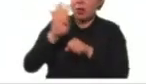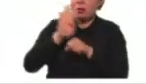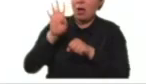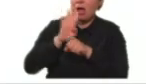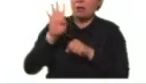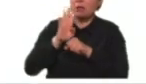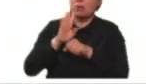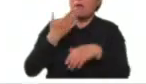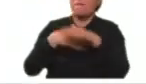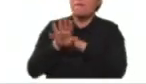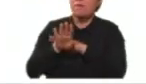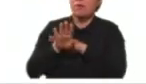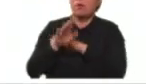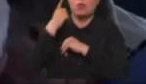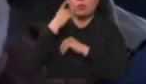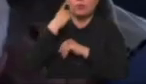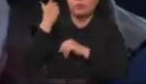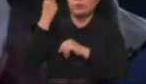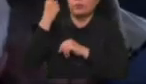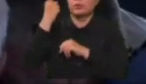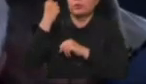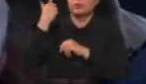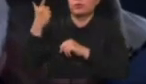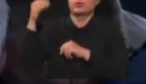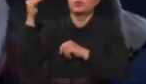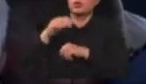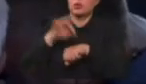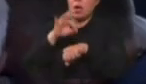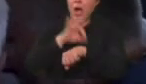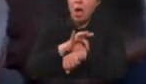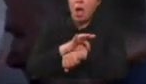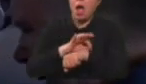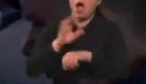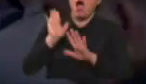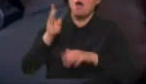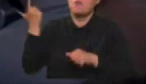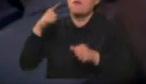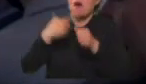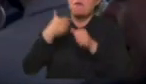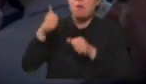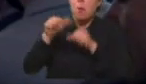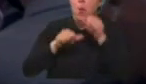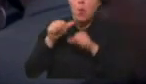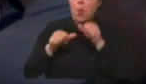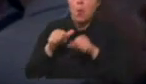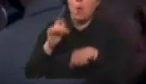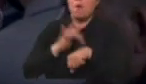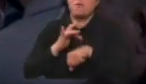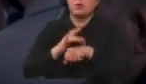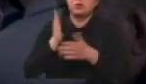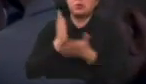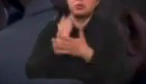roku wynosił około 202 tysięcy kilometrów, aby w 2021 roku wyniósł